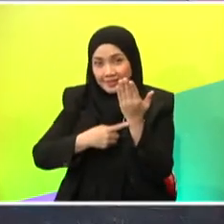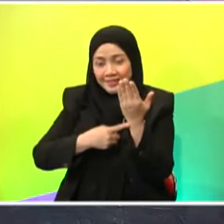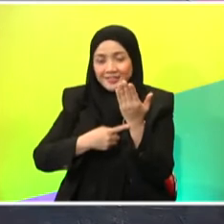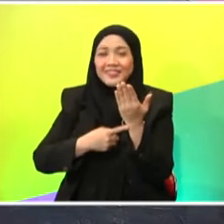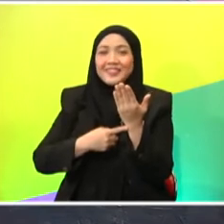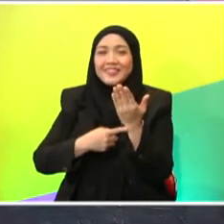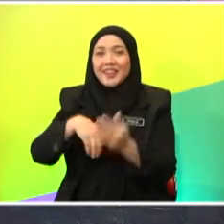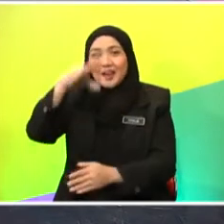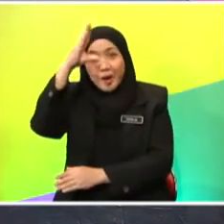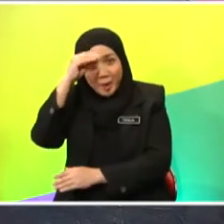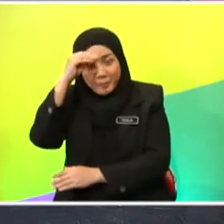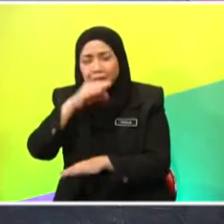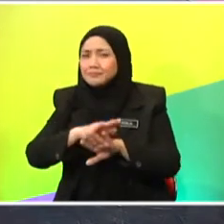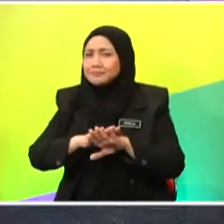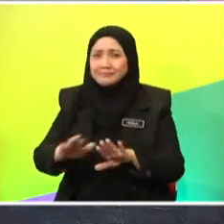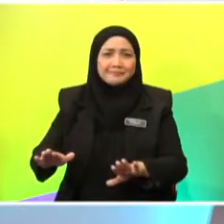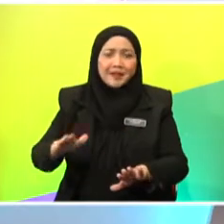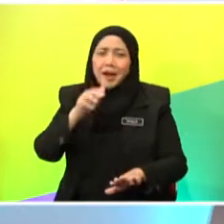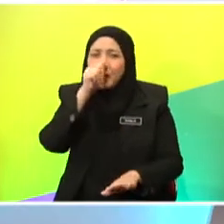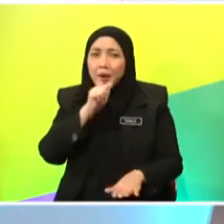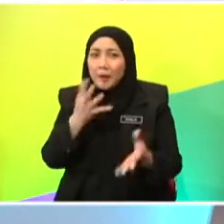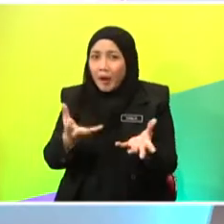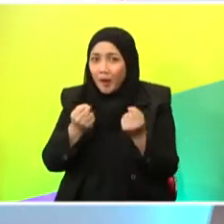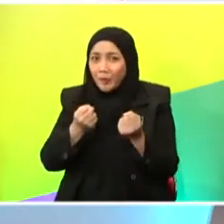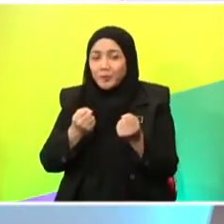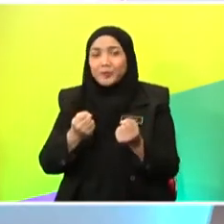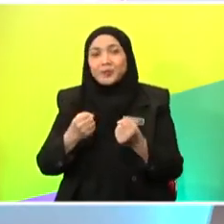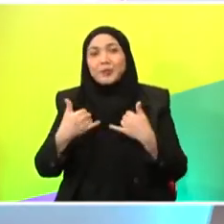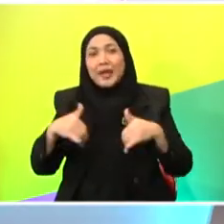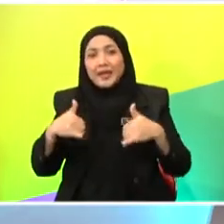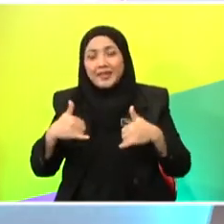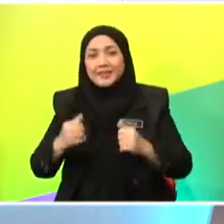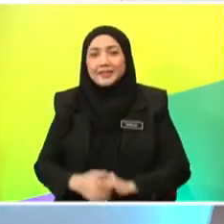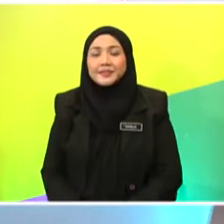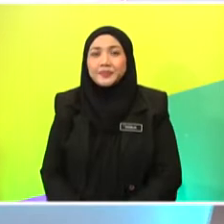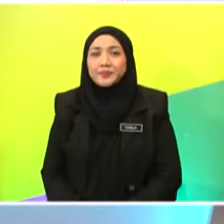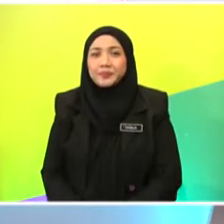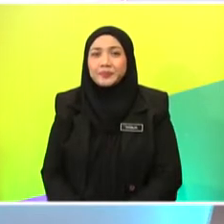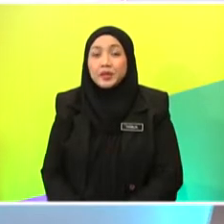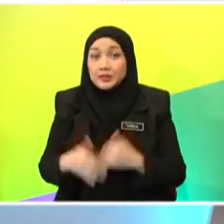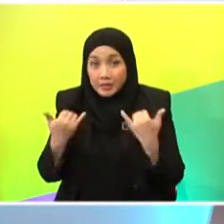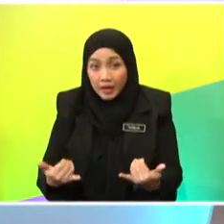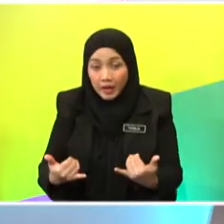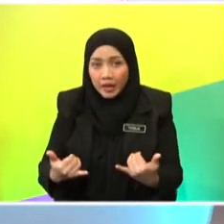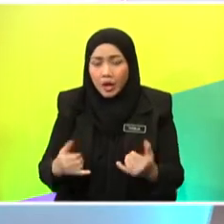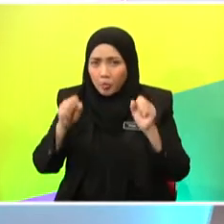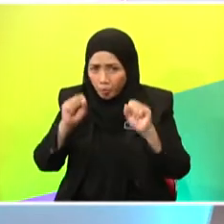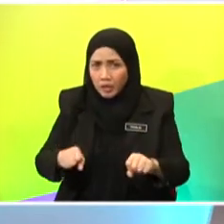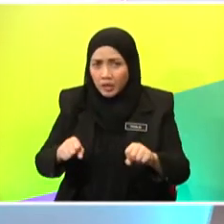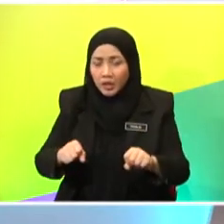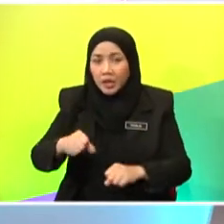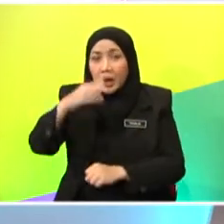gohi oke bye Abu nih tak Hakim tolong cek gu masukkan